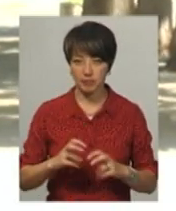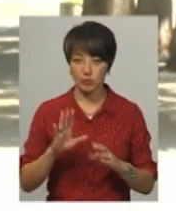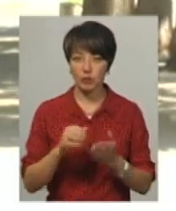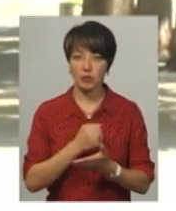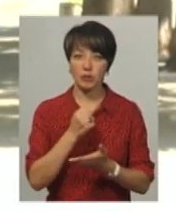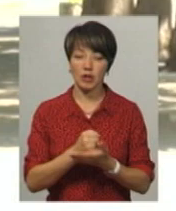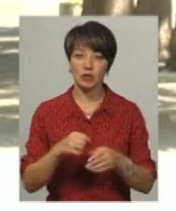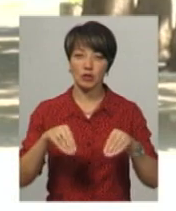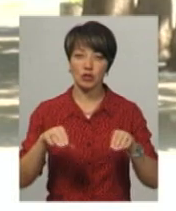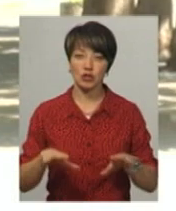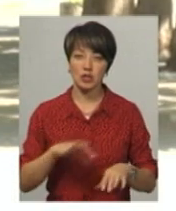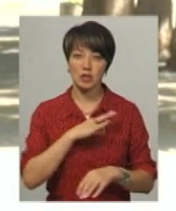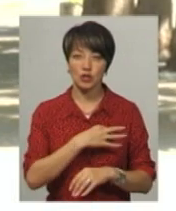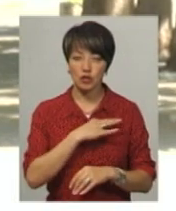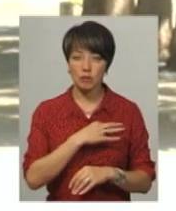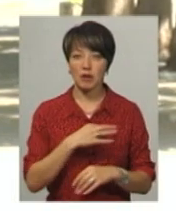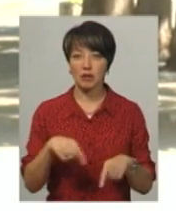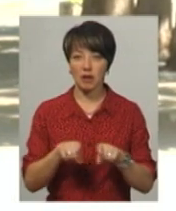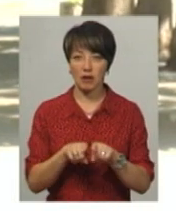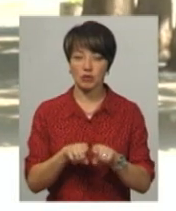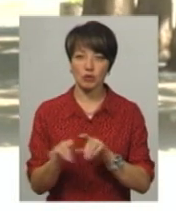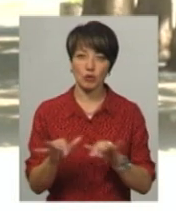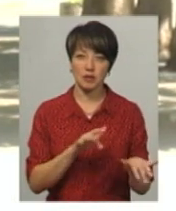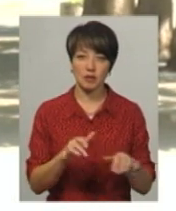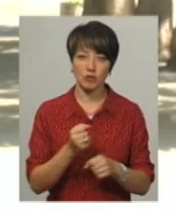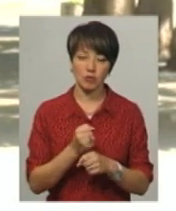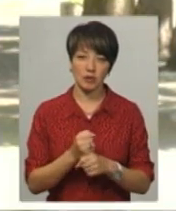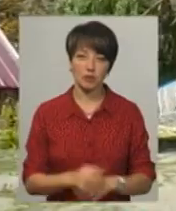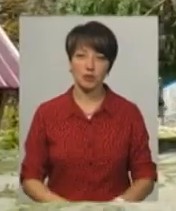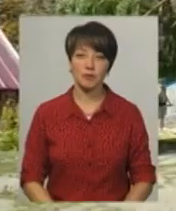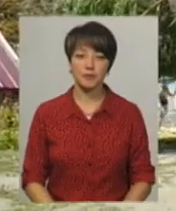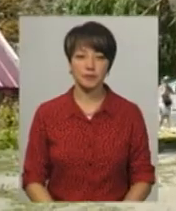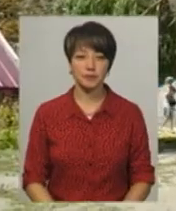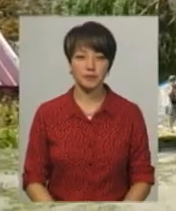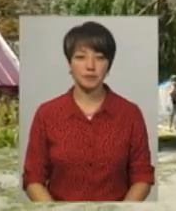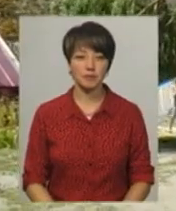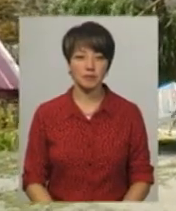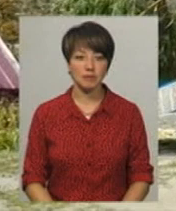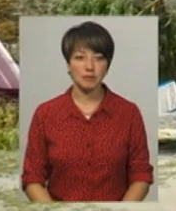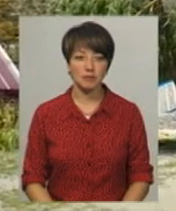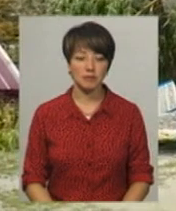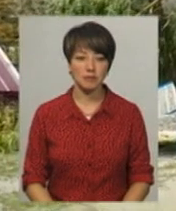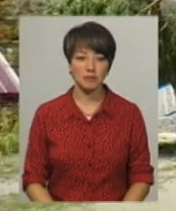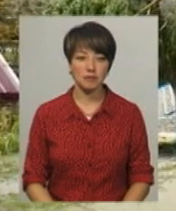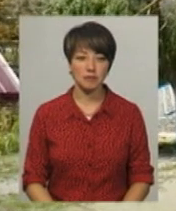прийматиться подальші слідчі рішення, а також процесуальні дії вживатимуться. Ніна Булах, Василь Філімон,